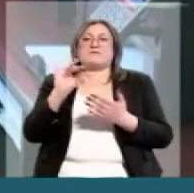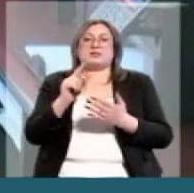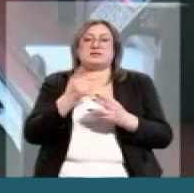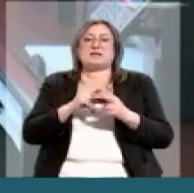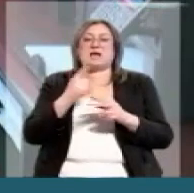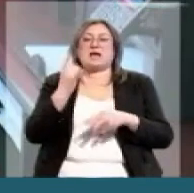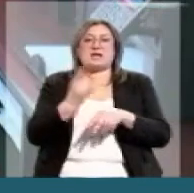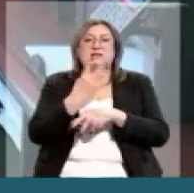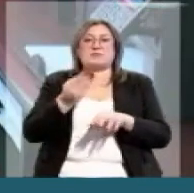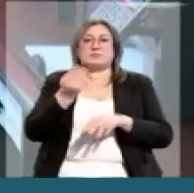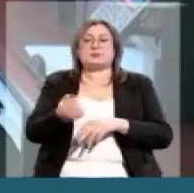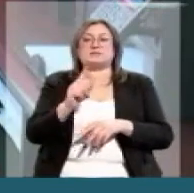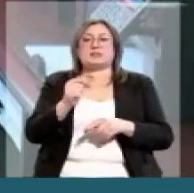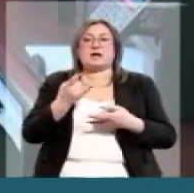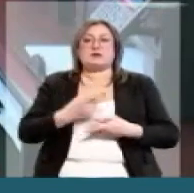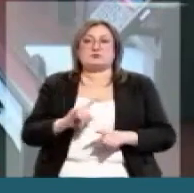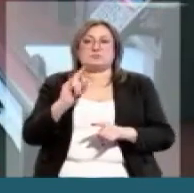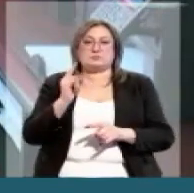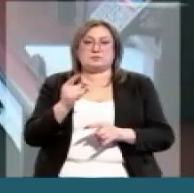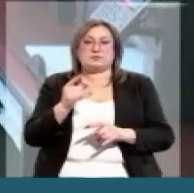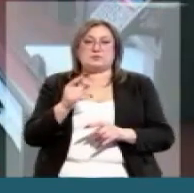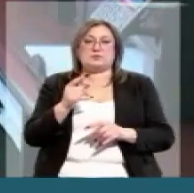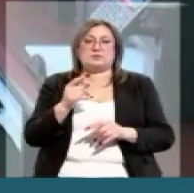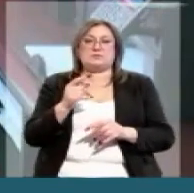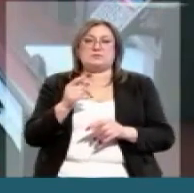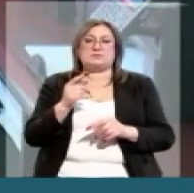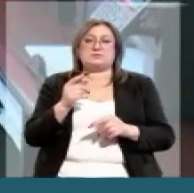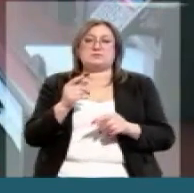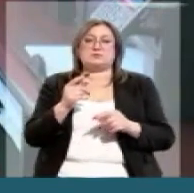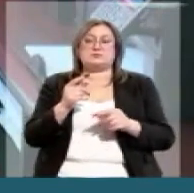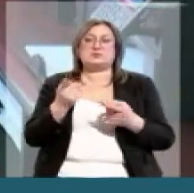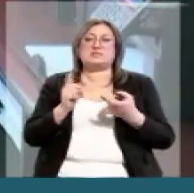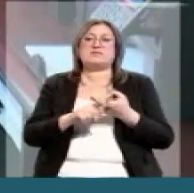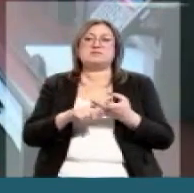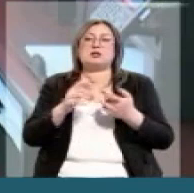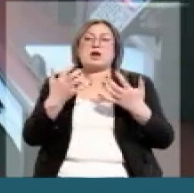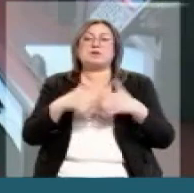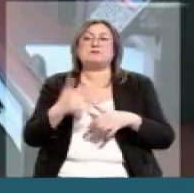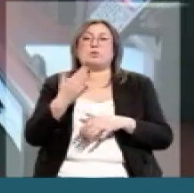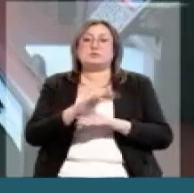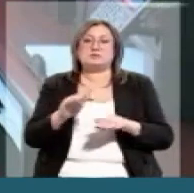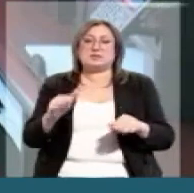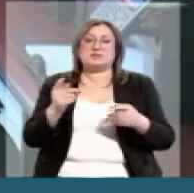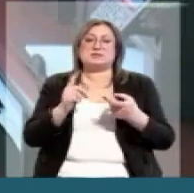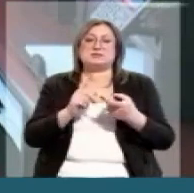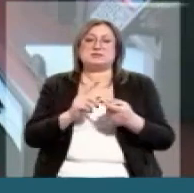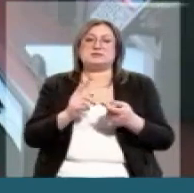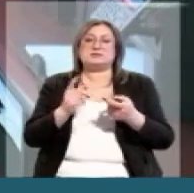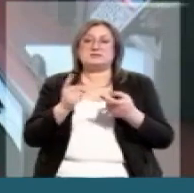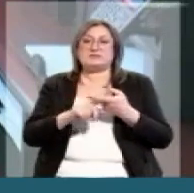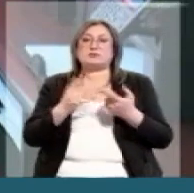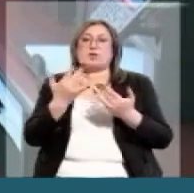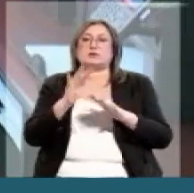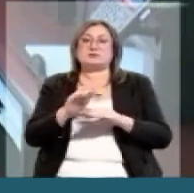это единовременное пособие на рождение ребенка. Он у нас выплачивается в зависимости от рождения количества детей, в зависимости от количества